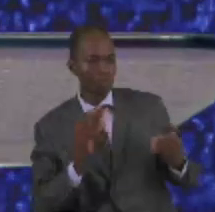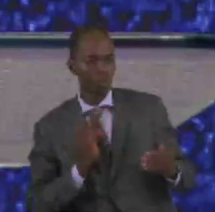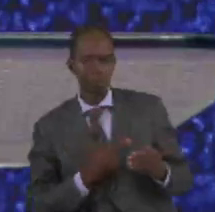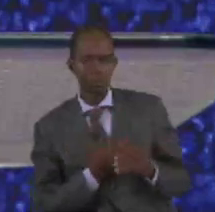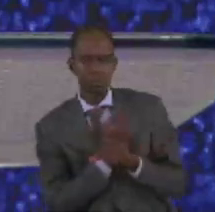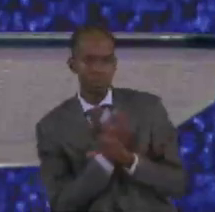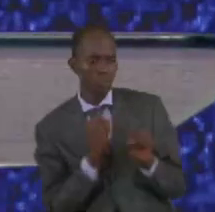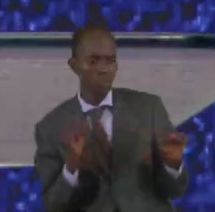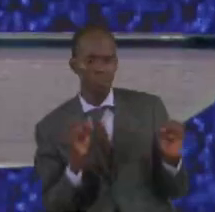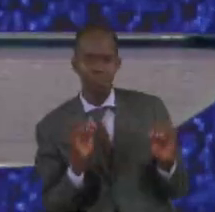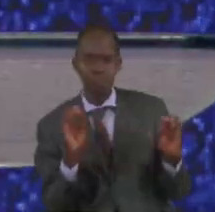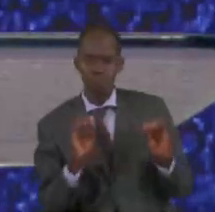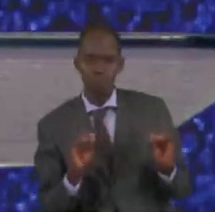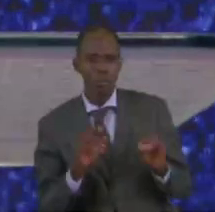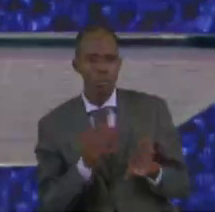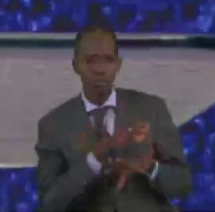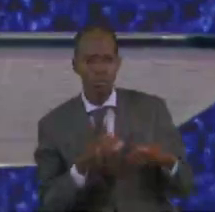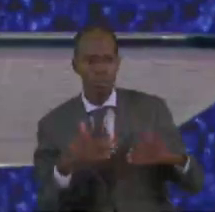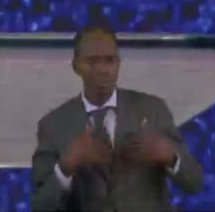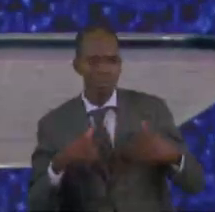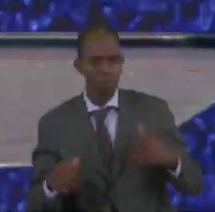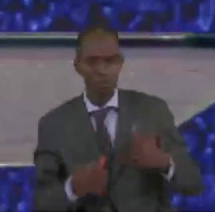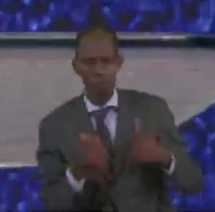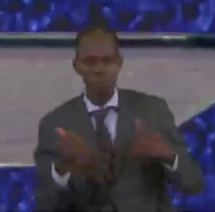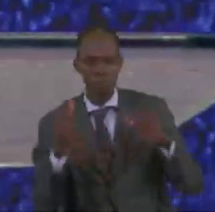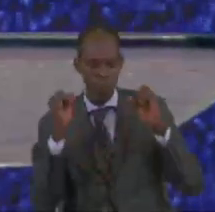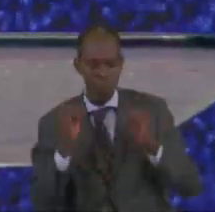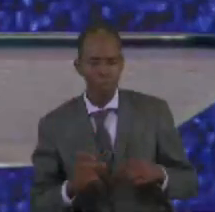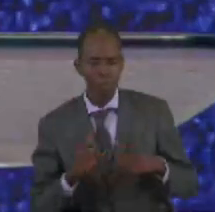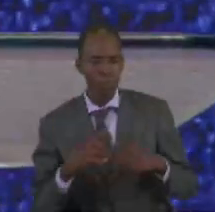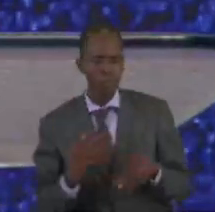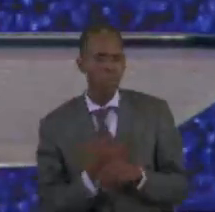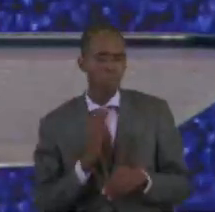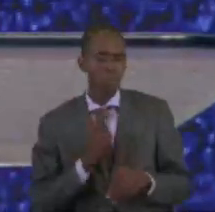Tu ne nous as pas donné le salut. Tu n'as pas le pouvoir